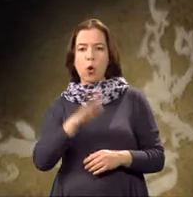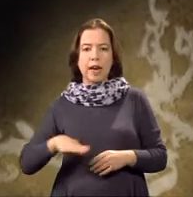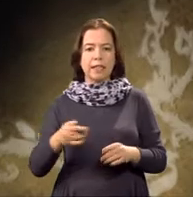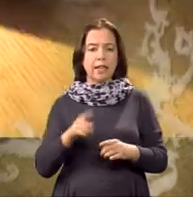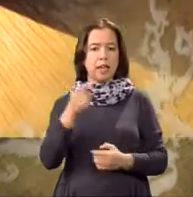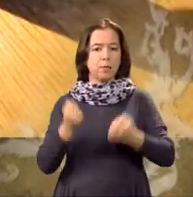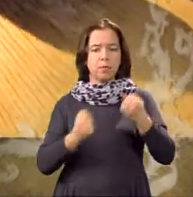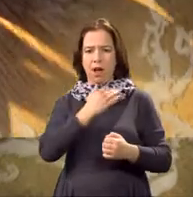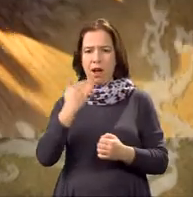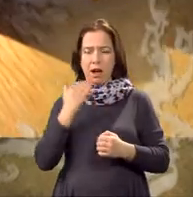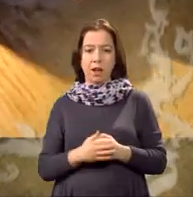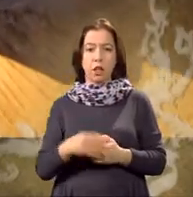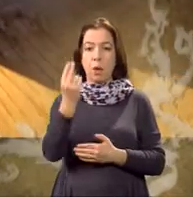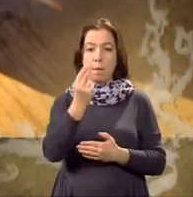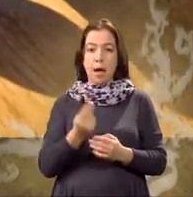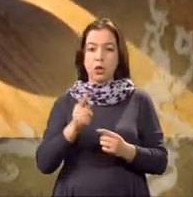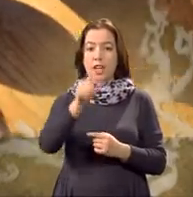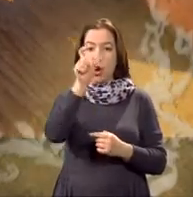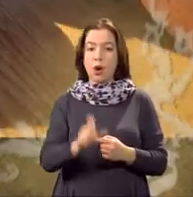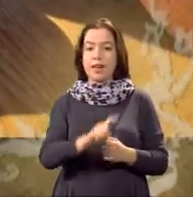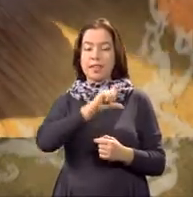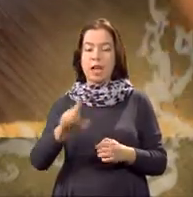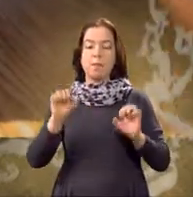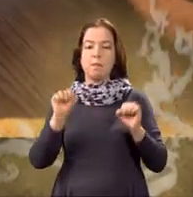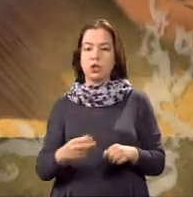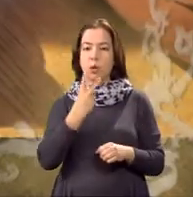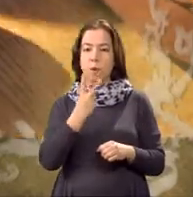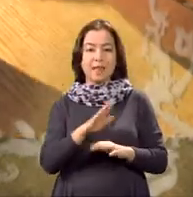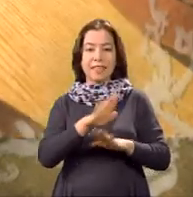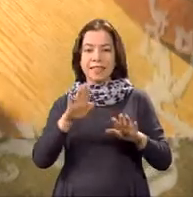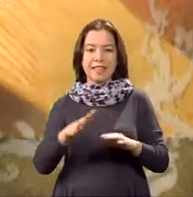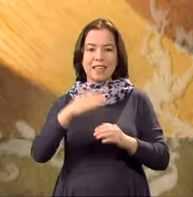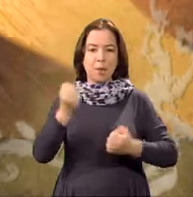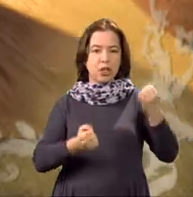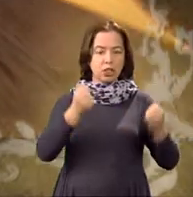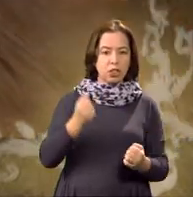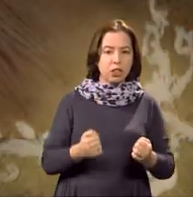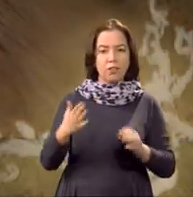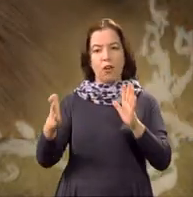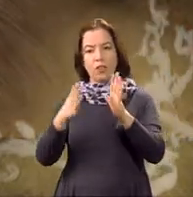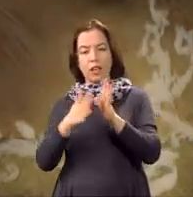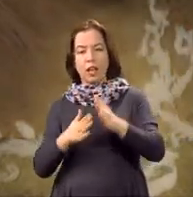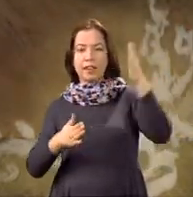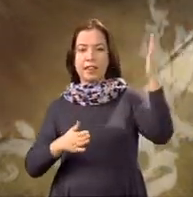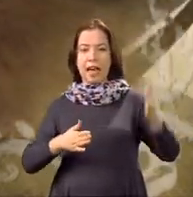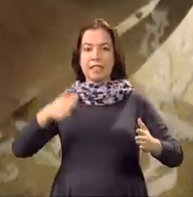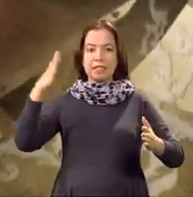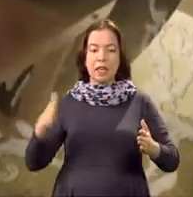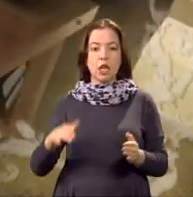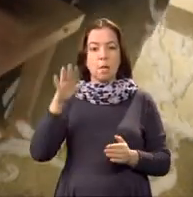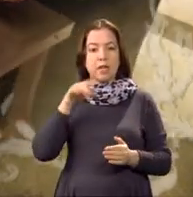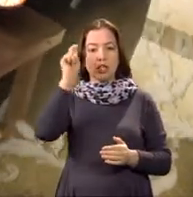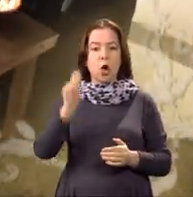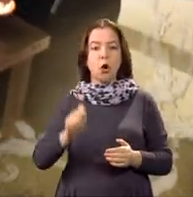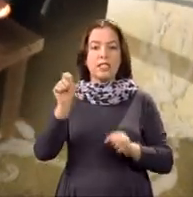чимало. Малюнок такого типу Христа можна зустріти не тільки на машинах. Його наклеюють на стіни під час освячення